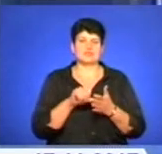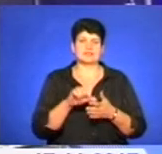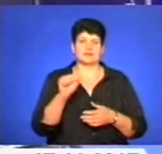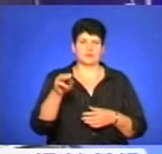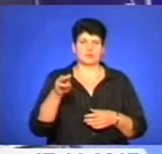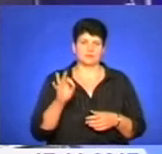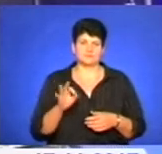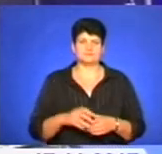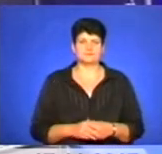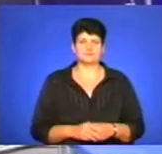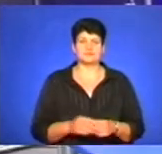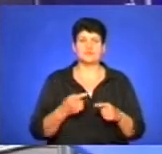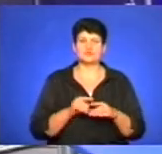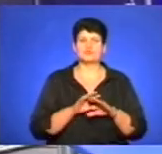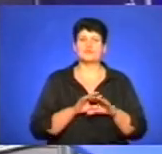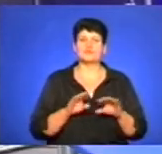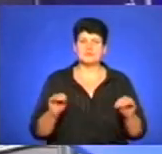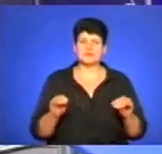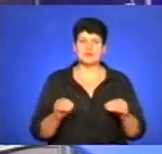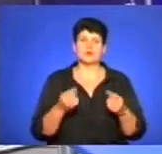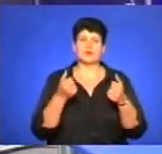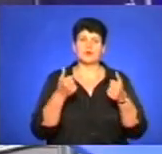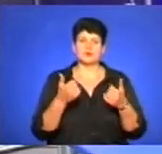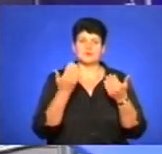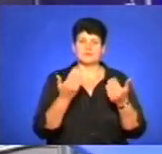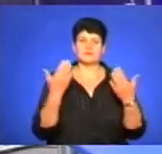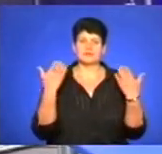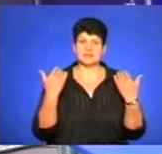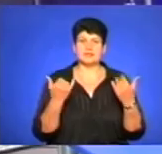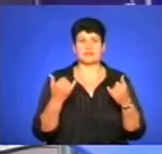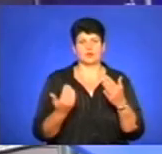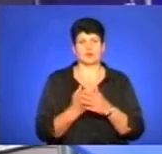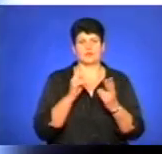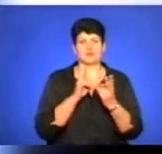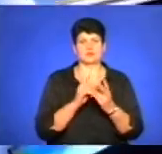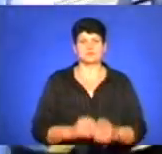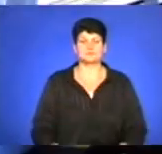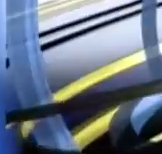операції. На цьому у мене все. Вдалих вам вихідних і до нових зустрічей в ефірі.